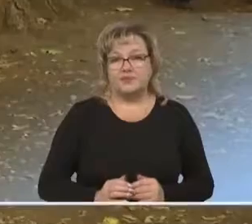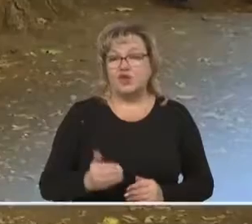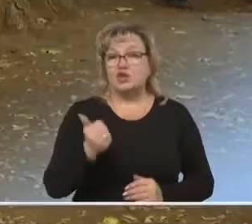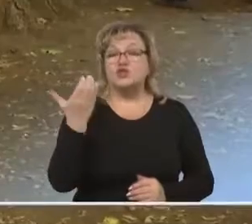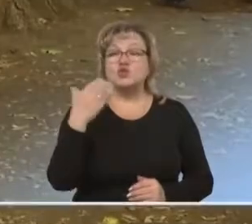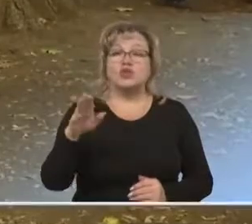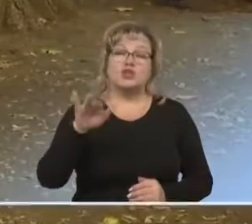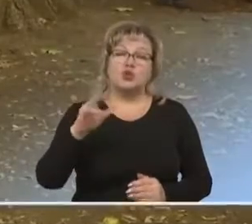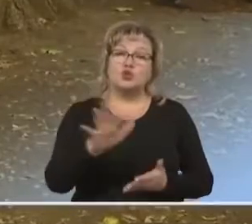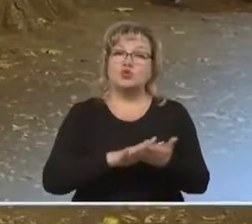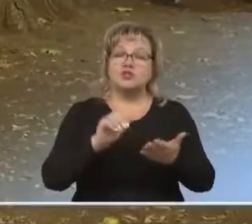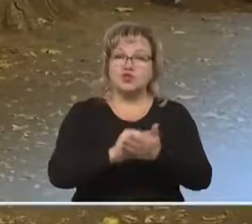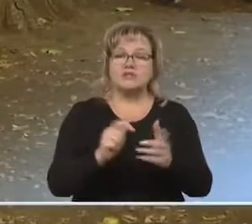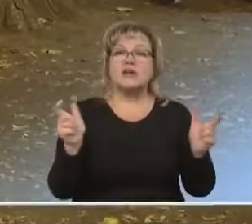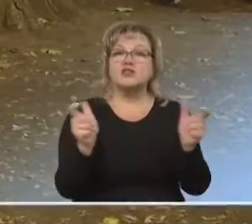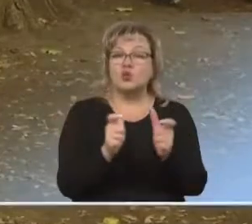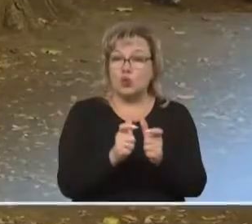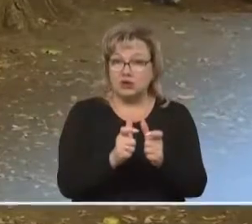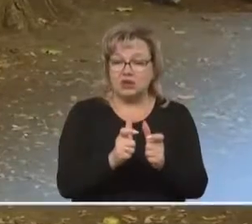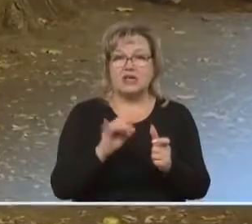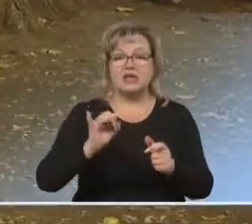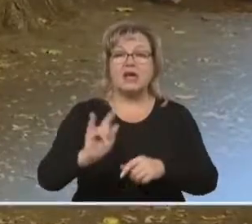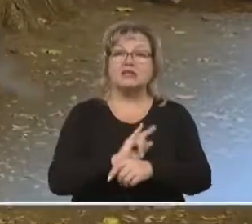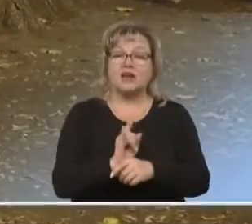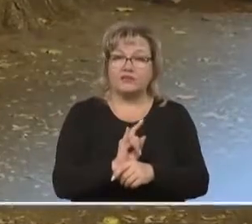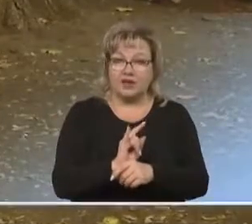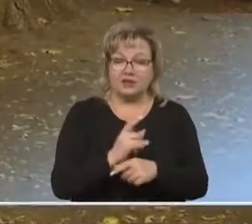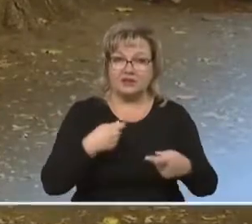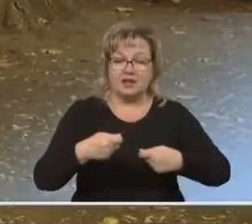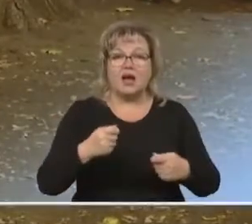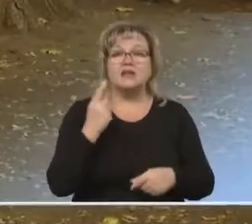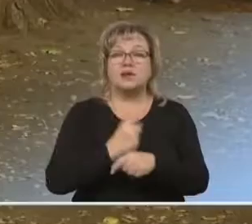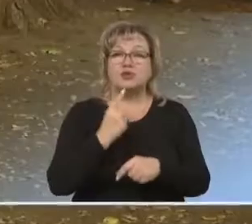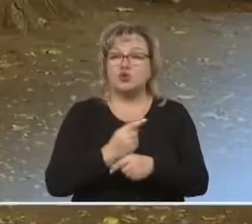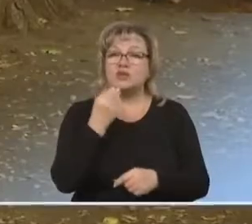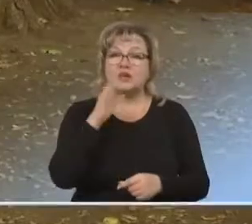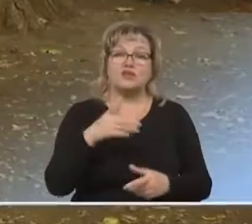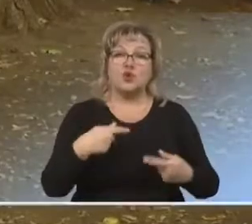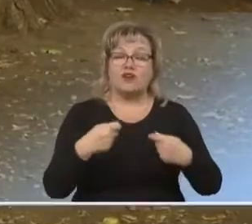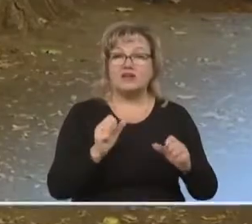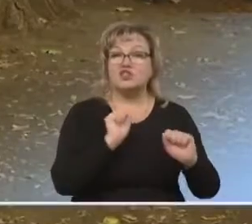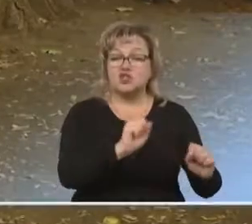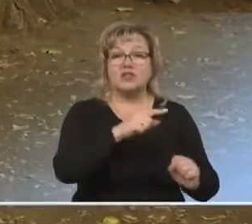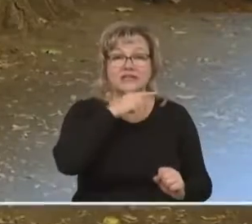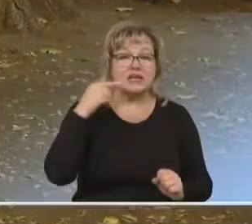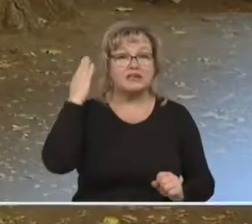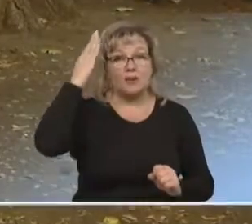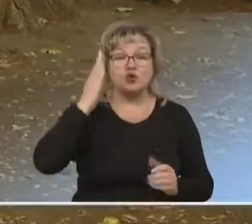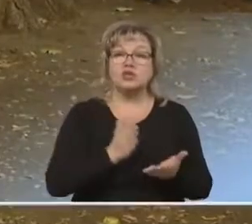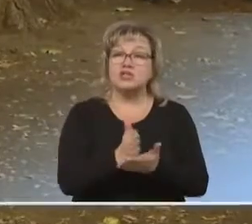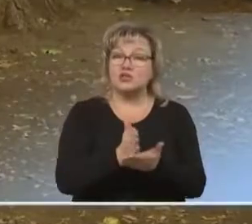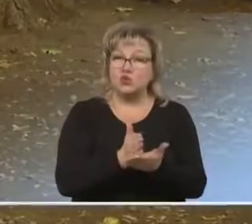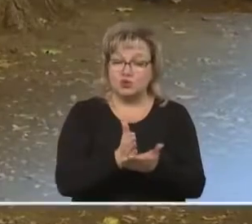Сотни тонн уничтоженных санкционки и контрафакта. От запрещенных и некачественных товаров защищает россиян таможенная